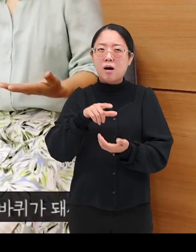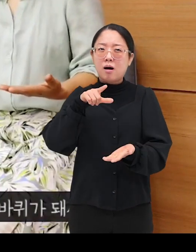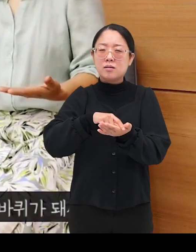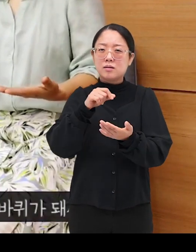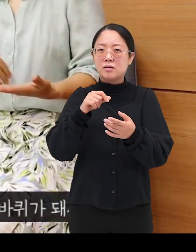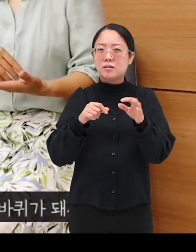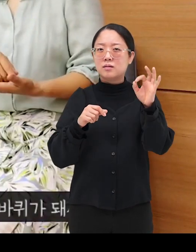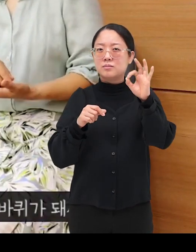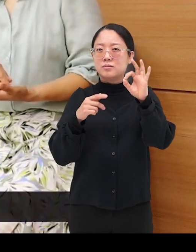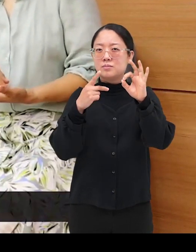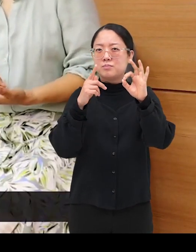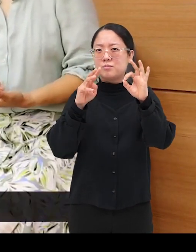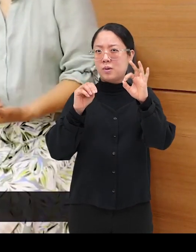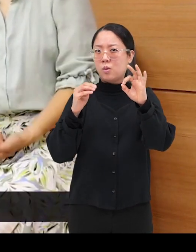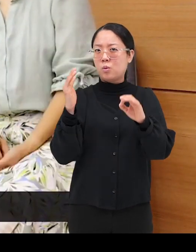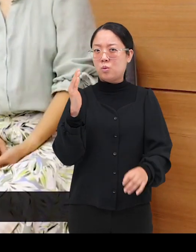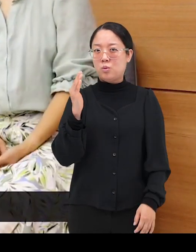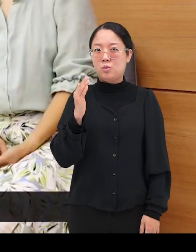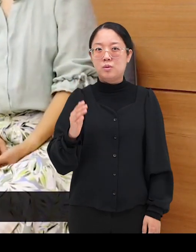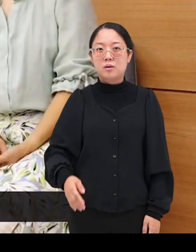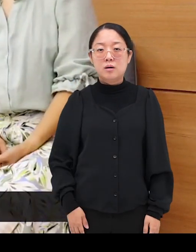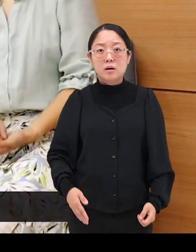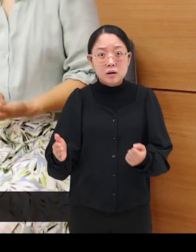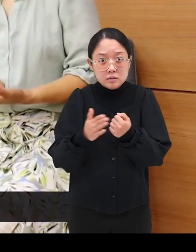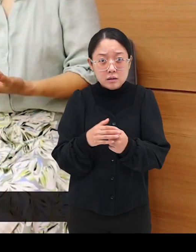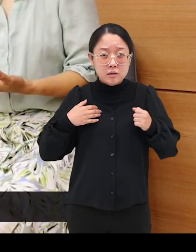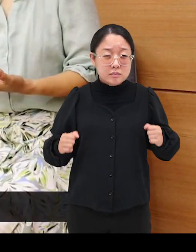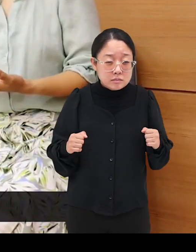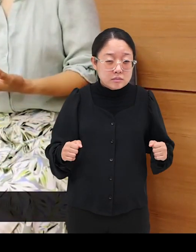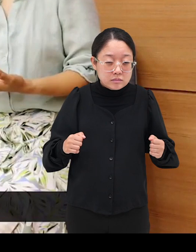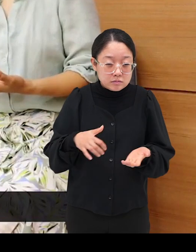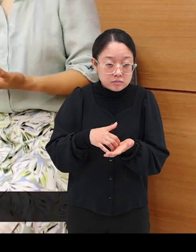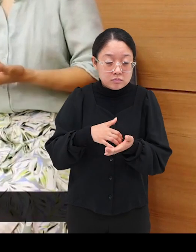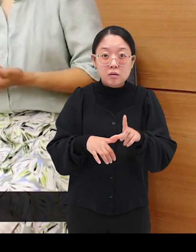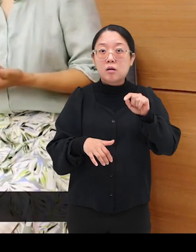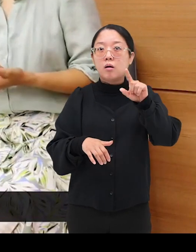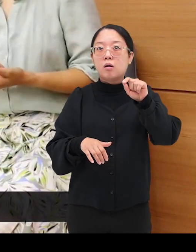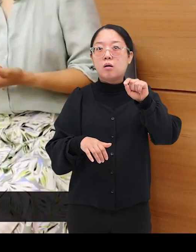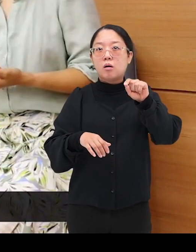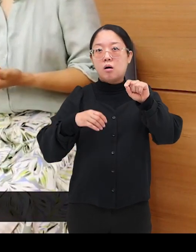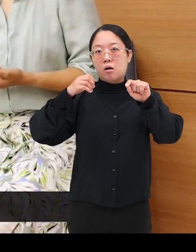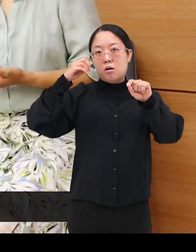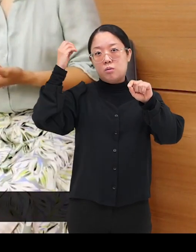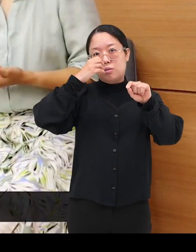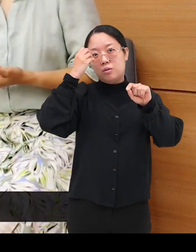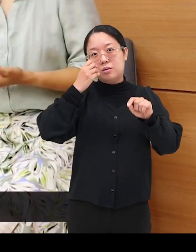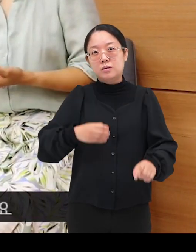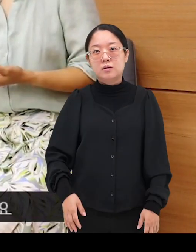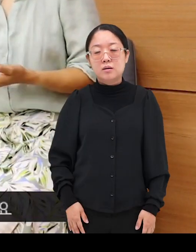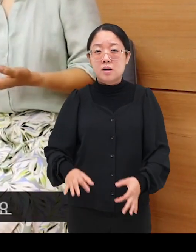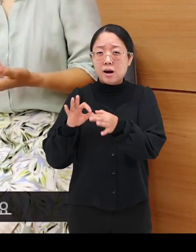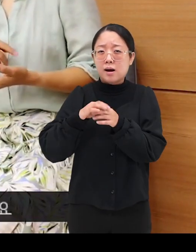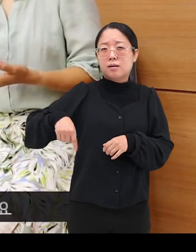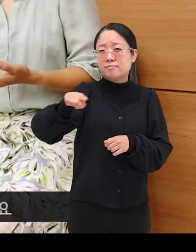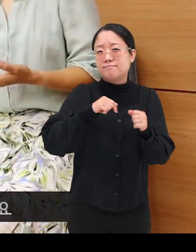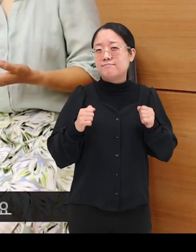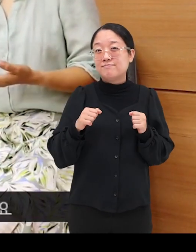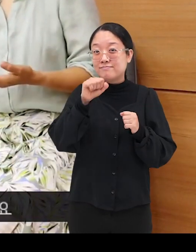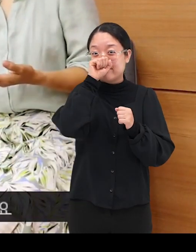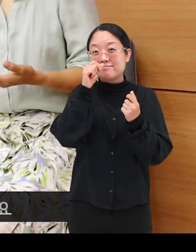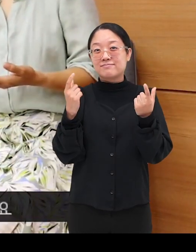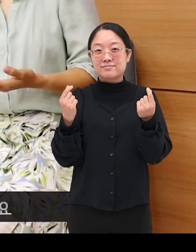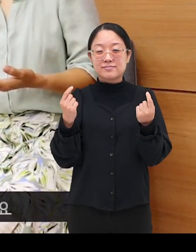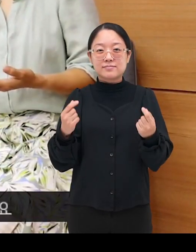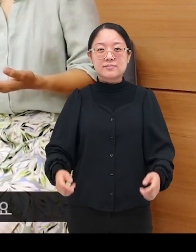그게 큰 한 바퀴가 돼서 10km 정도가 나와요. 그러니까 그렇게 만보를 걸으셔도 되고, 네, 그런 코스로